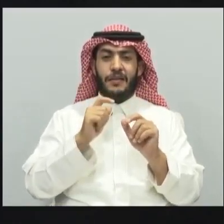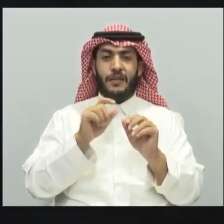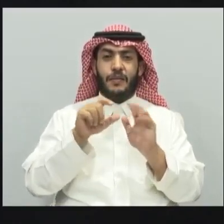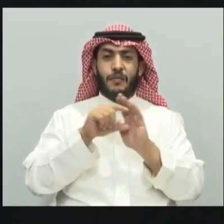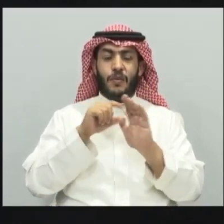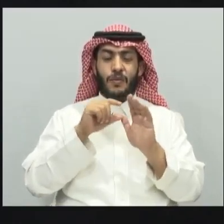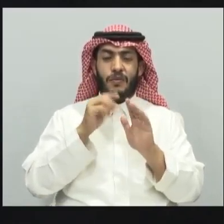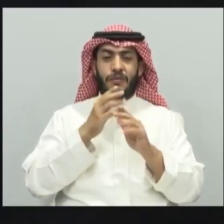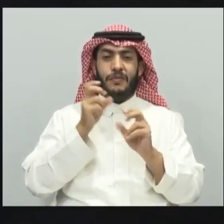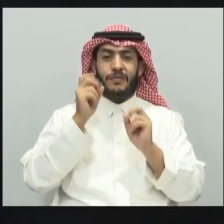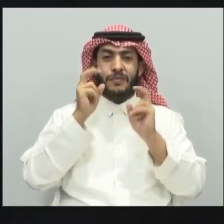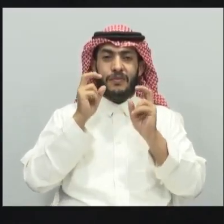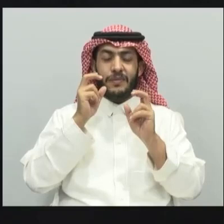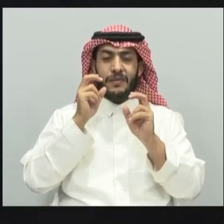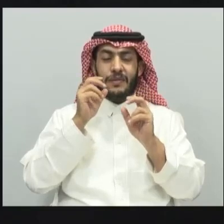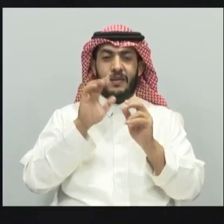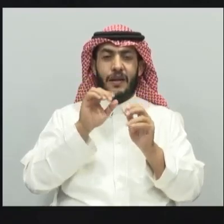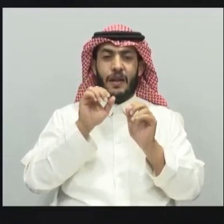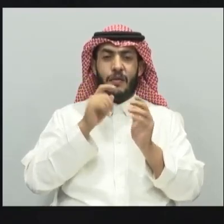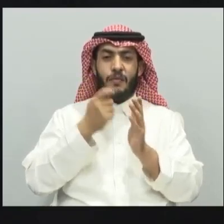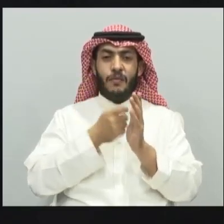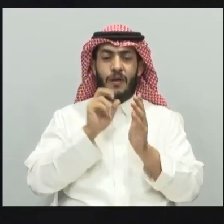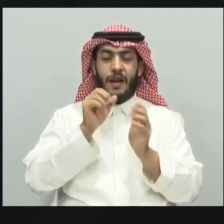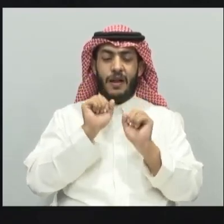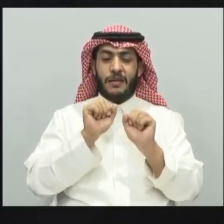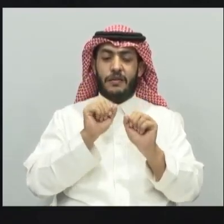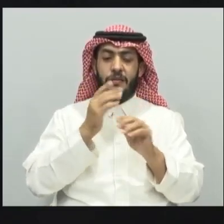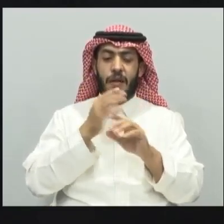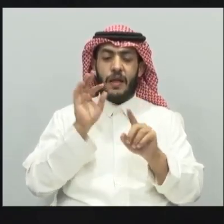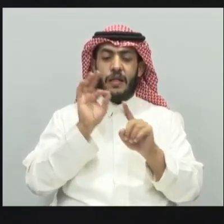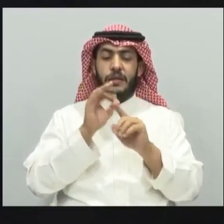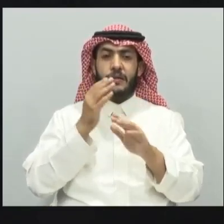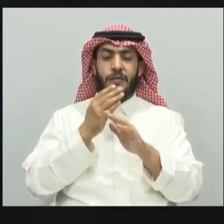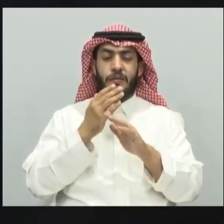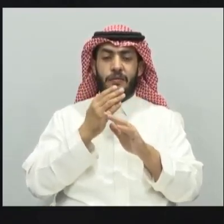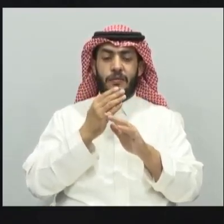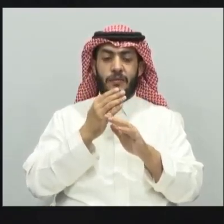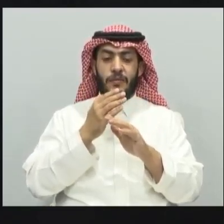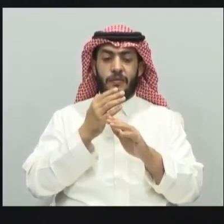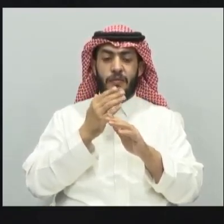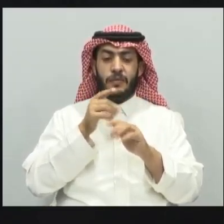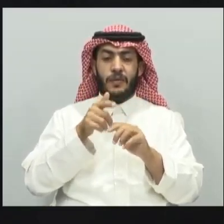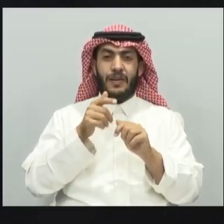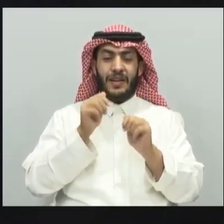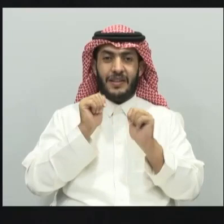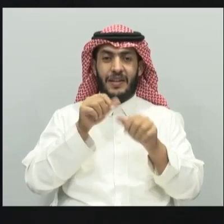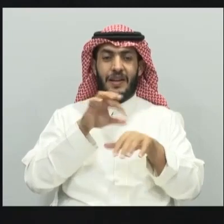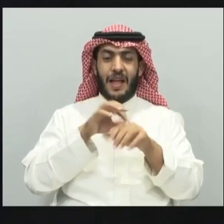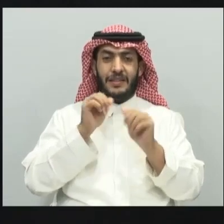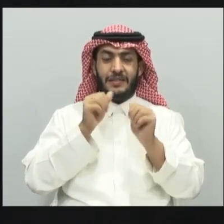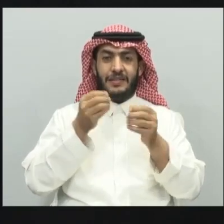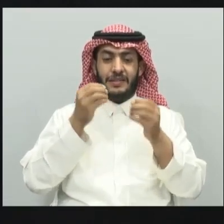الموضوع في مؤلفات خاصه بها والهدف من هذا ما هو الهدف من هذه الجهود